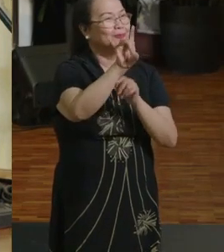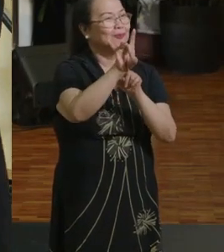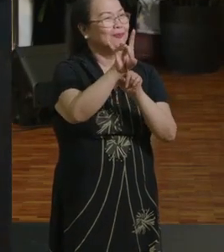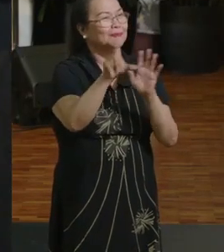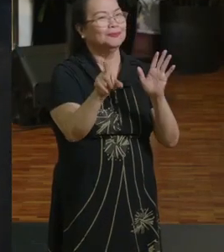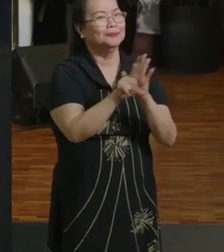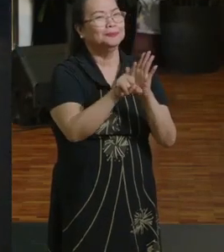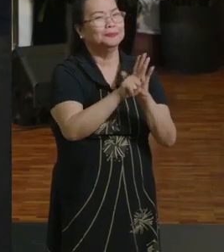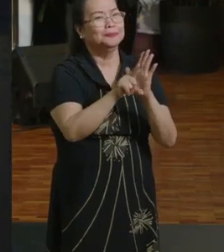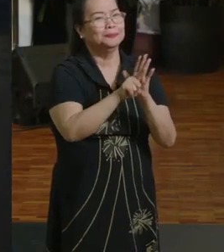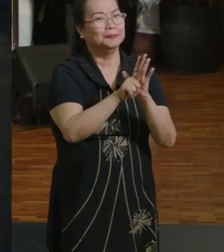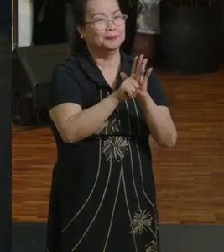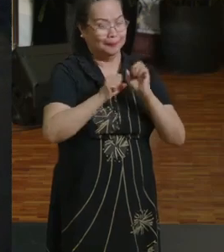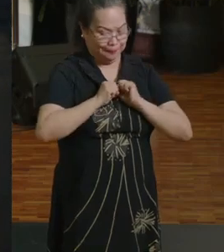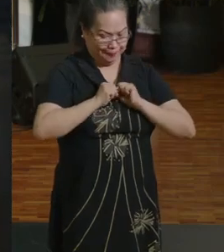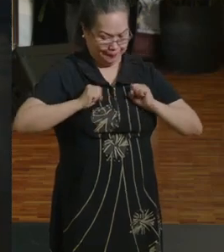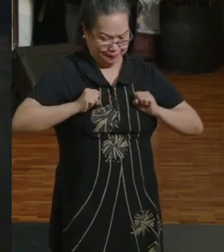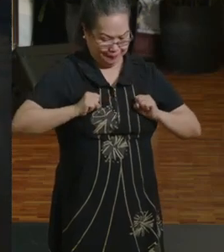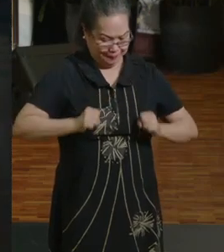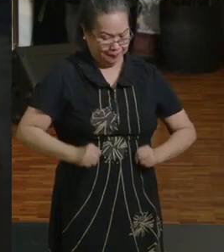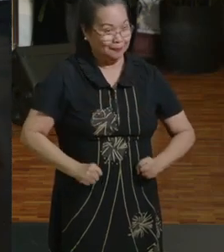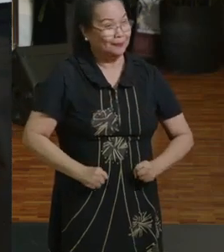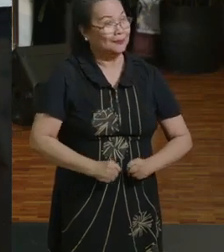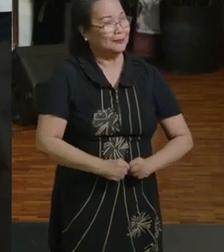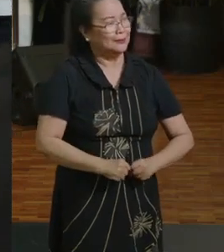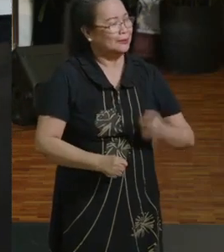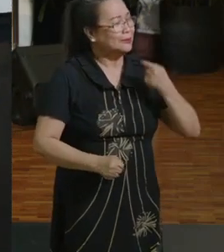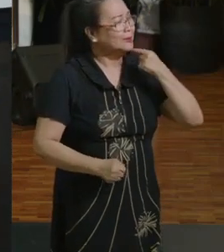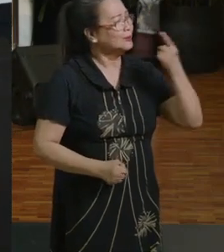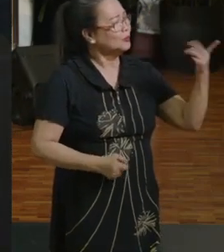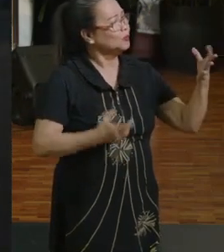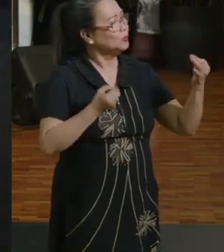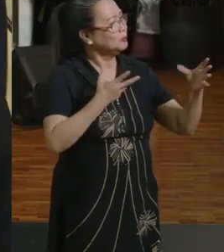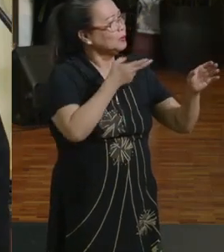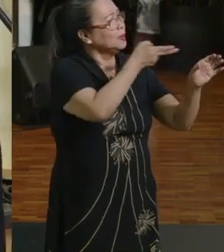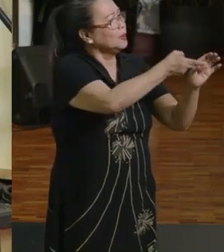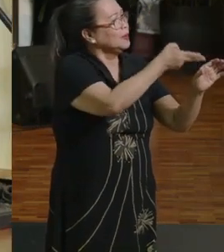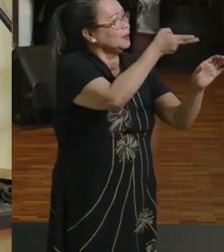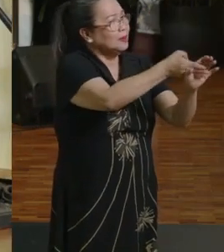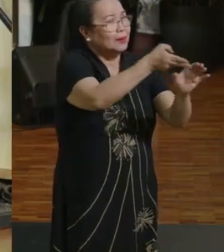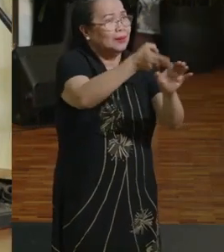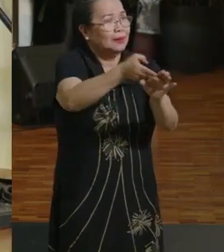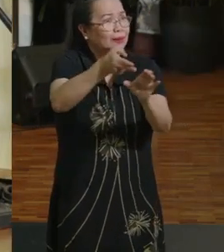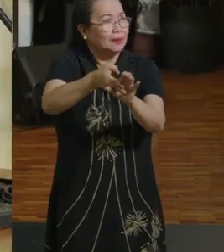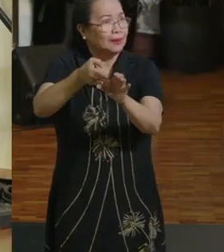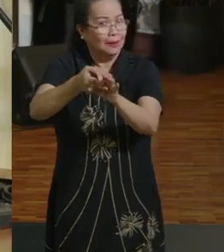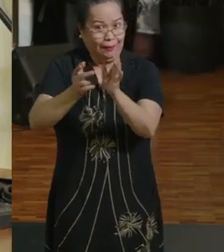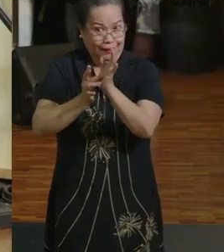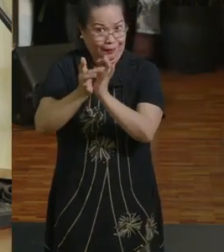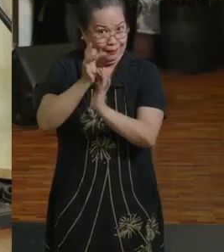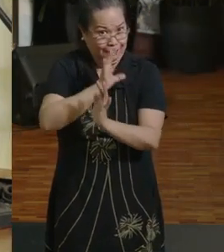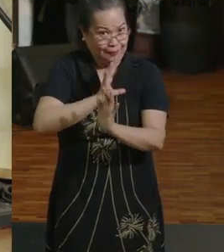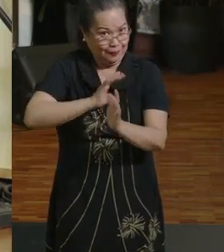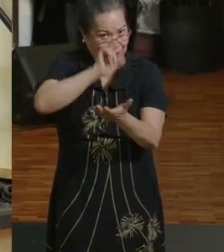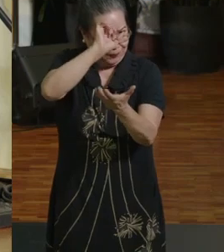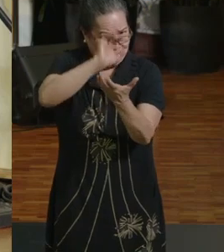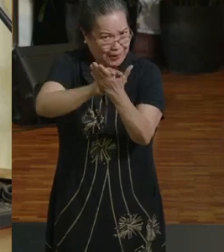pinagbabawalan na sila ng Sanhedrin dahil marami nang sumasanib sa kanilang